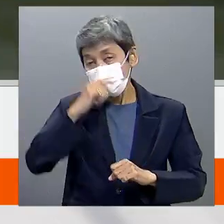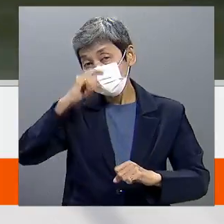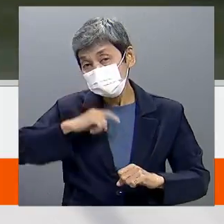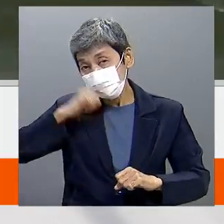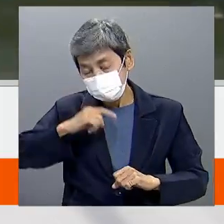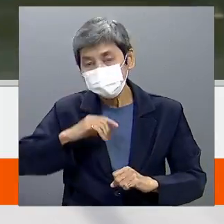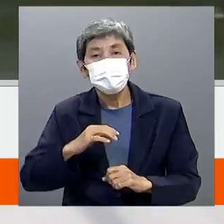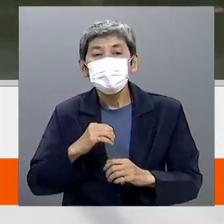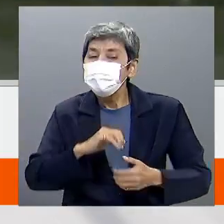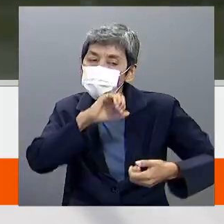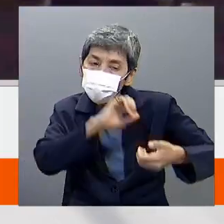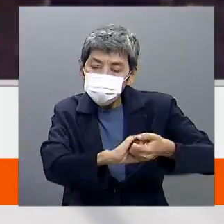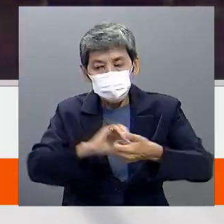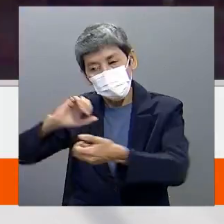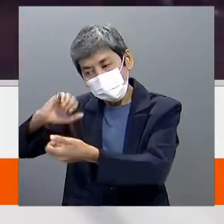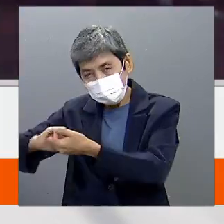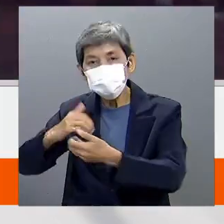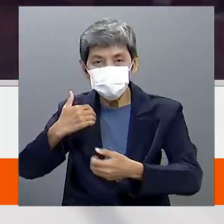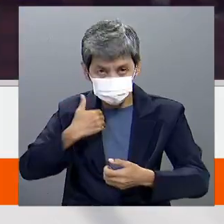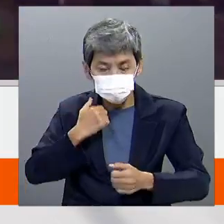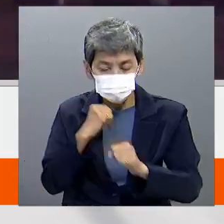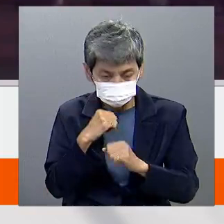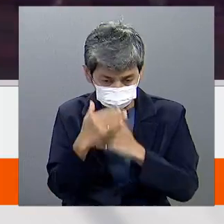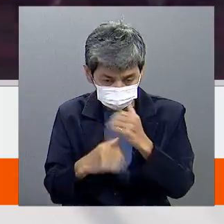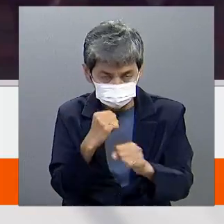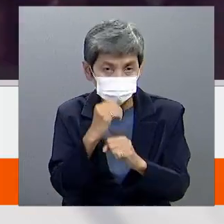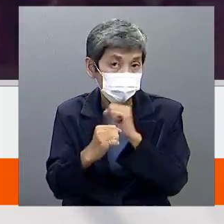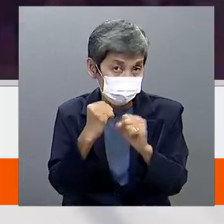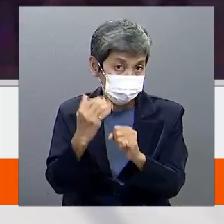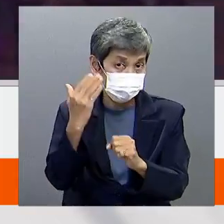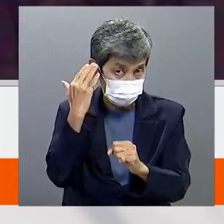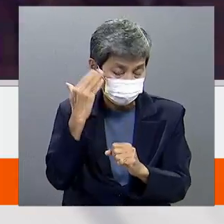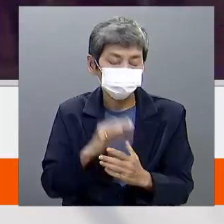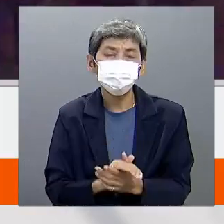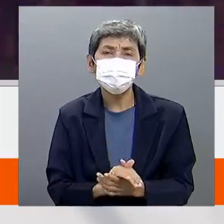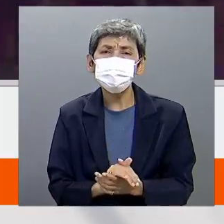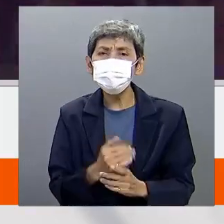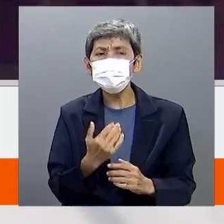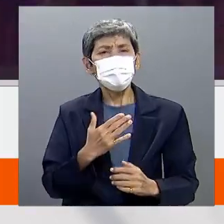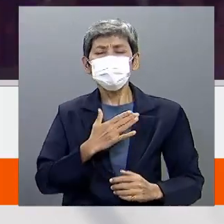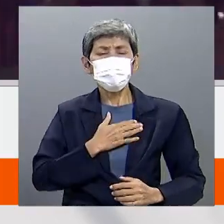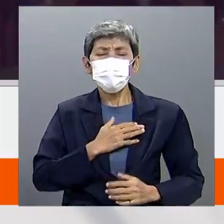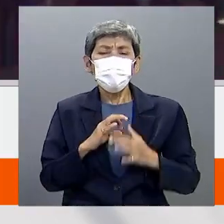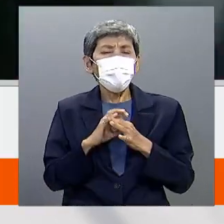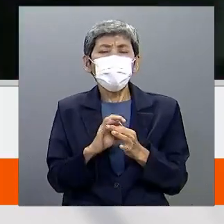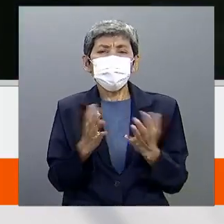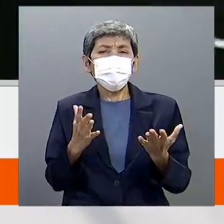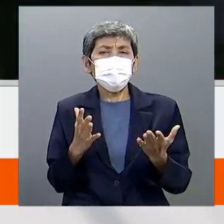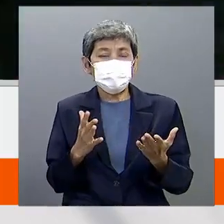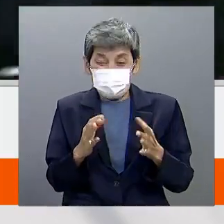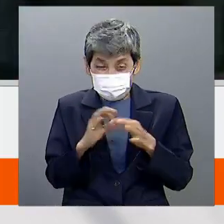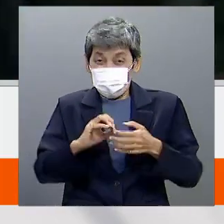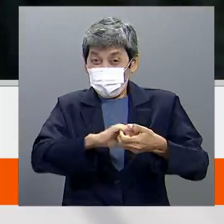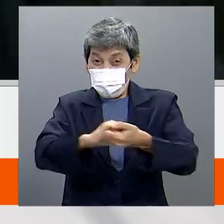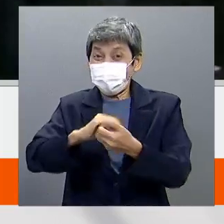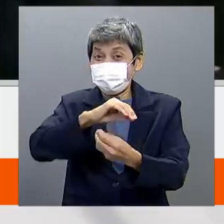ณีระหว่างประเทศมาดำเนินมาในช่วงหลายสิบปีที่ผ่านมา ค่ะ นะครับตรงนี้ผมไม่ค่อยกังวลใจแต่ในนิติความร่วมมือทางด้านเศรษฐกิจการ